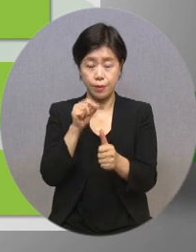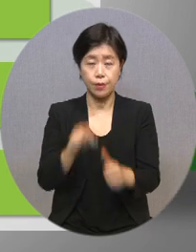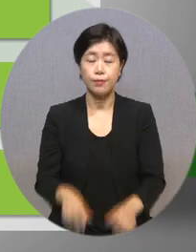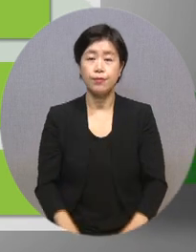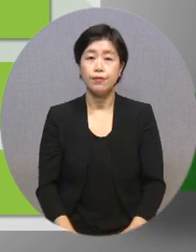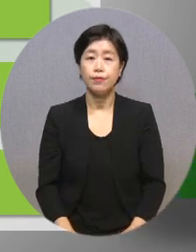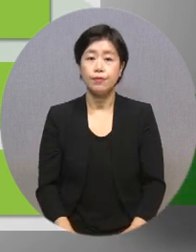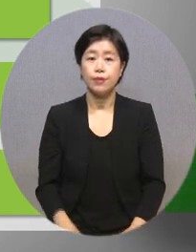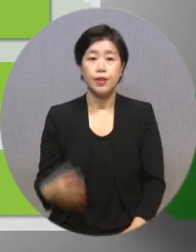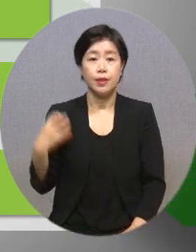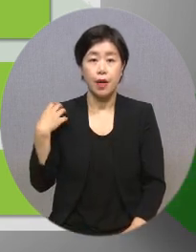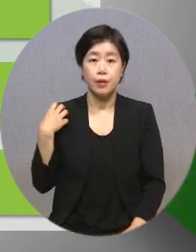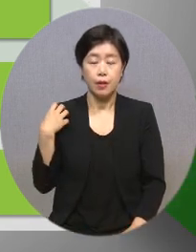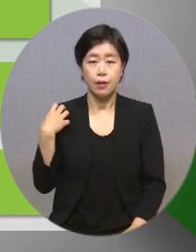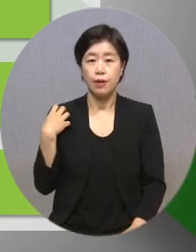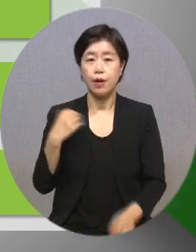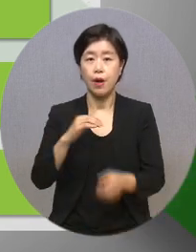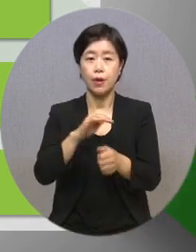경북지사입니다.